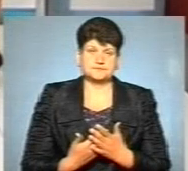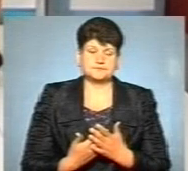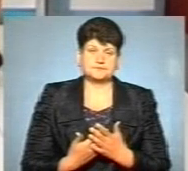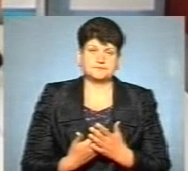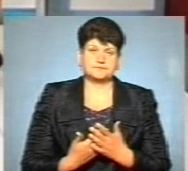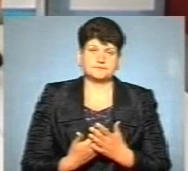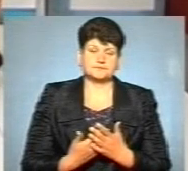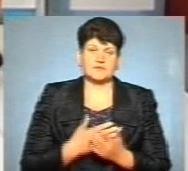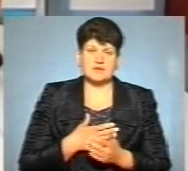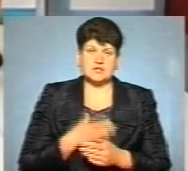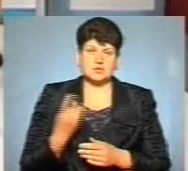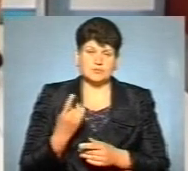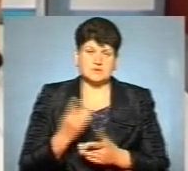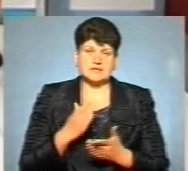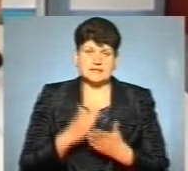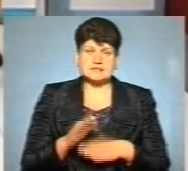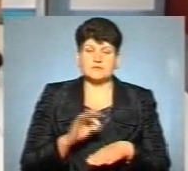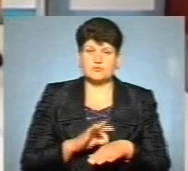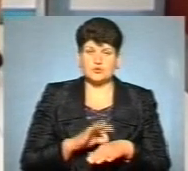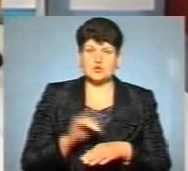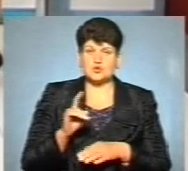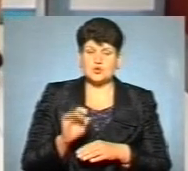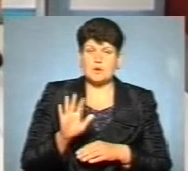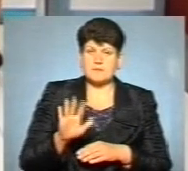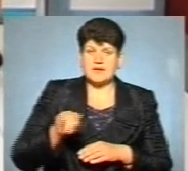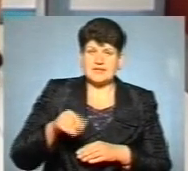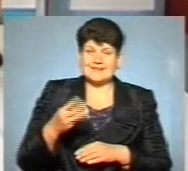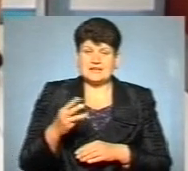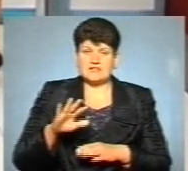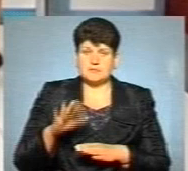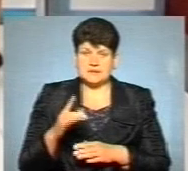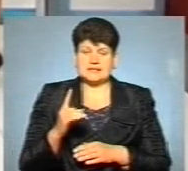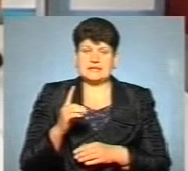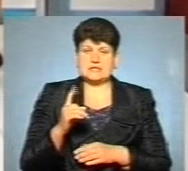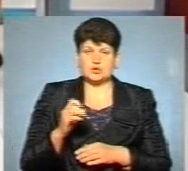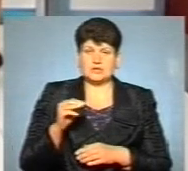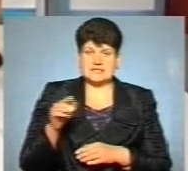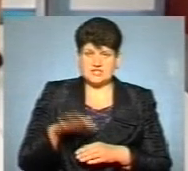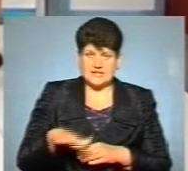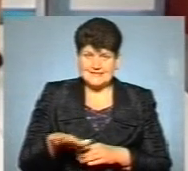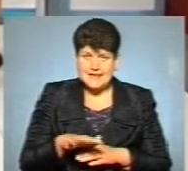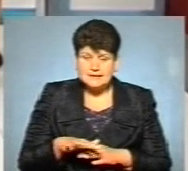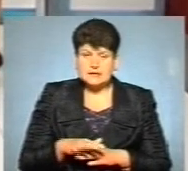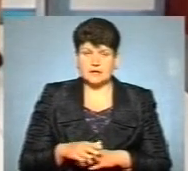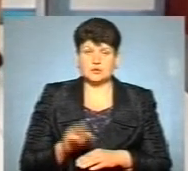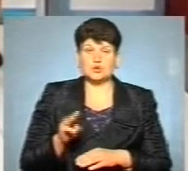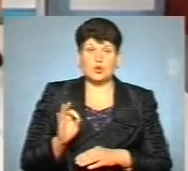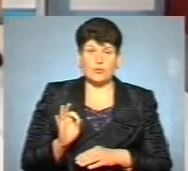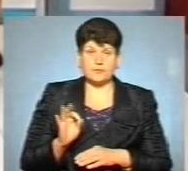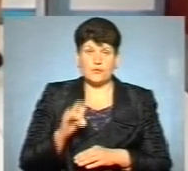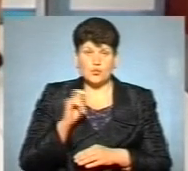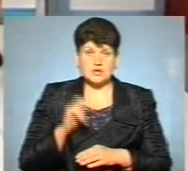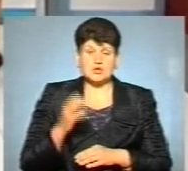в нашій області складає захворюваність 105,3 випадки на 100 тисяч населення, то в